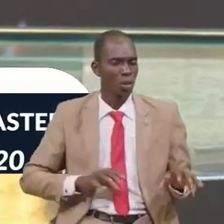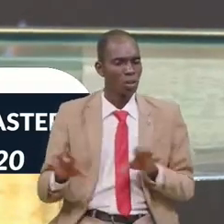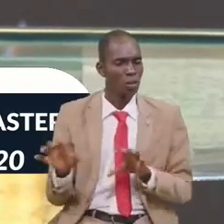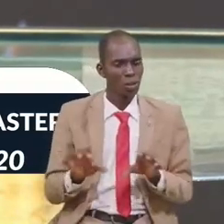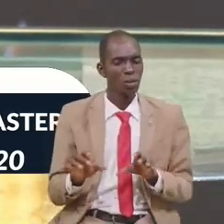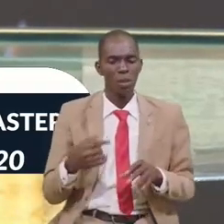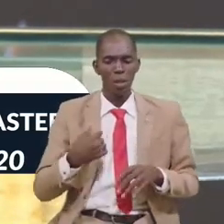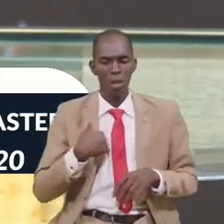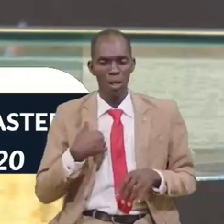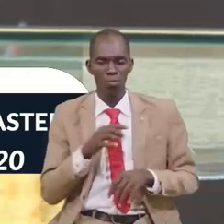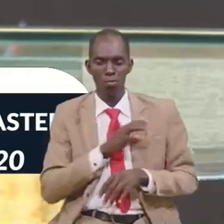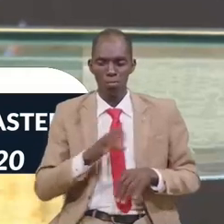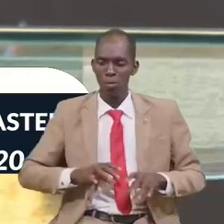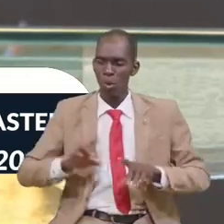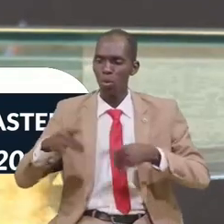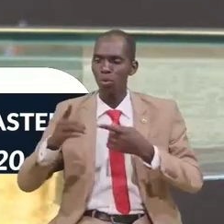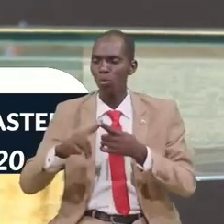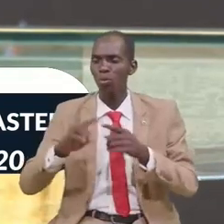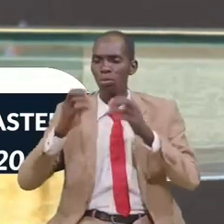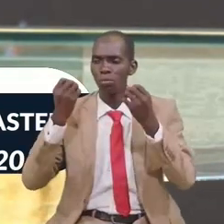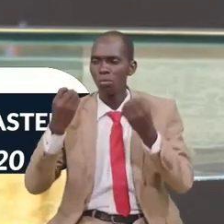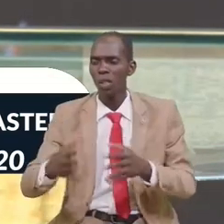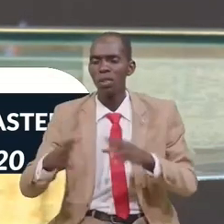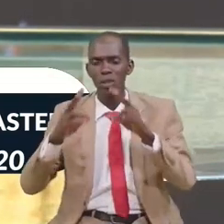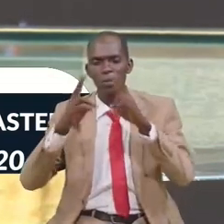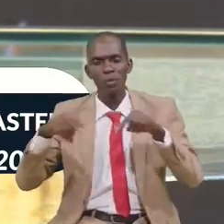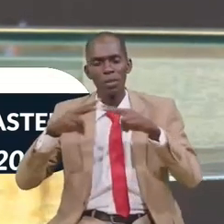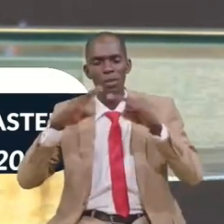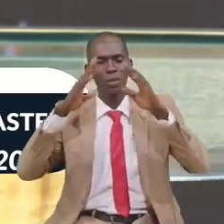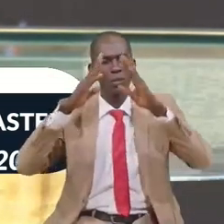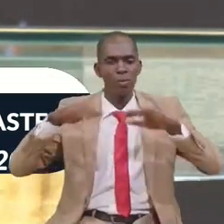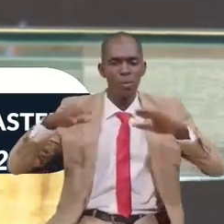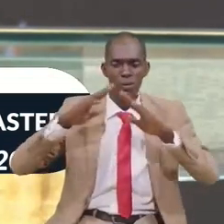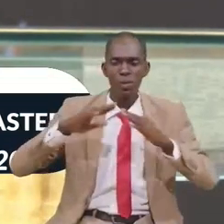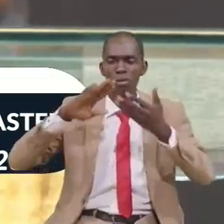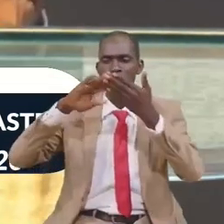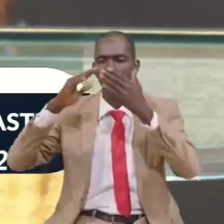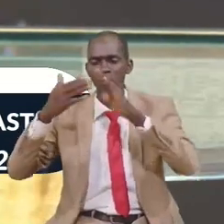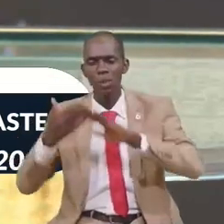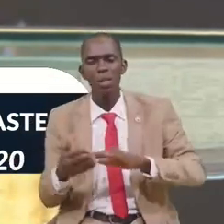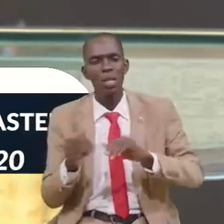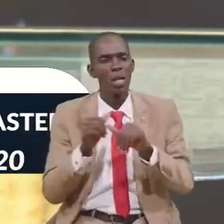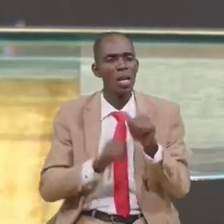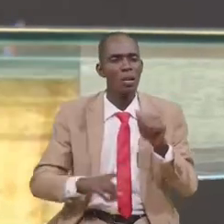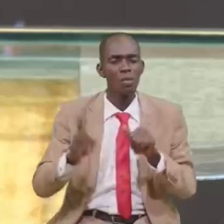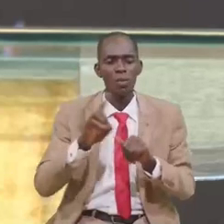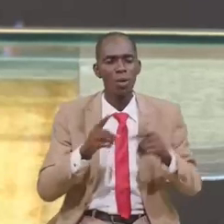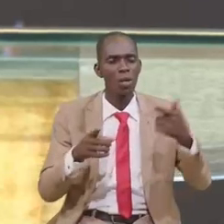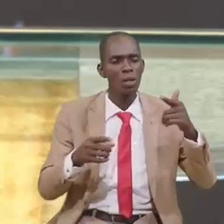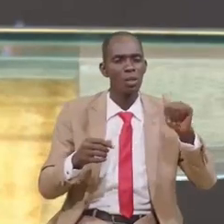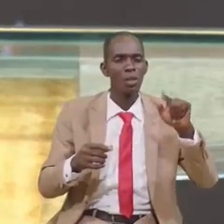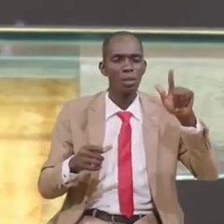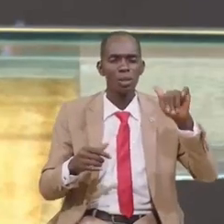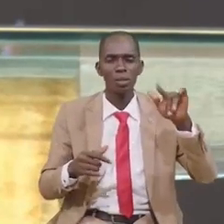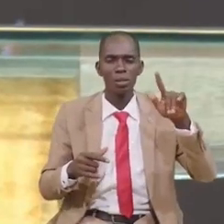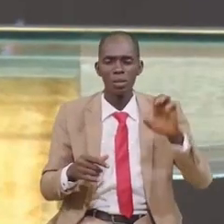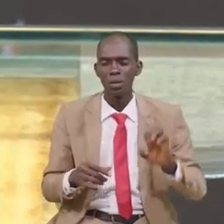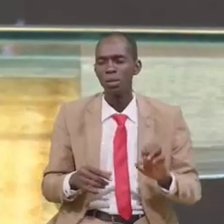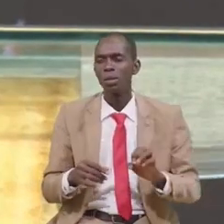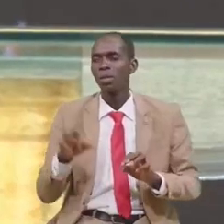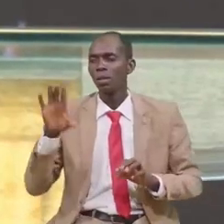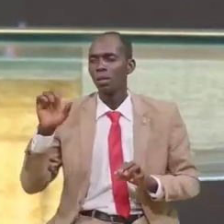et tous les villages, toutes les communautés, dans la Galilée, au Capernaüm, à Capernaüm et partout. Je vous